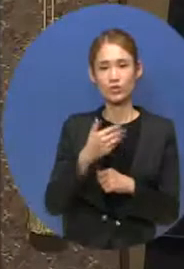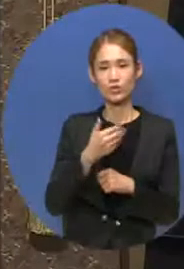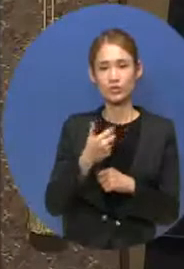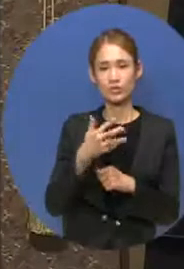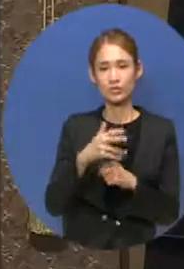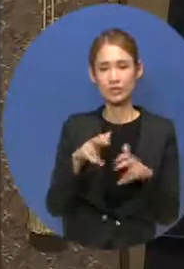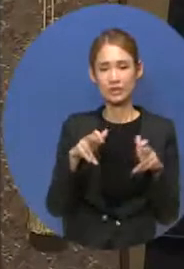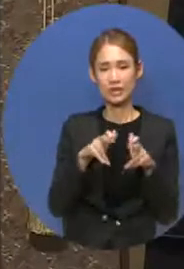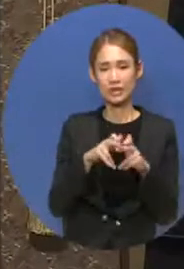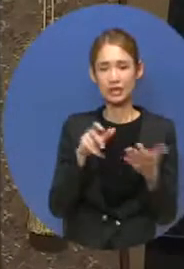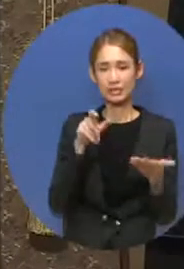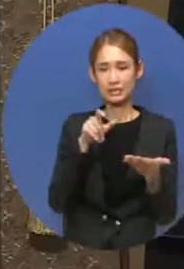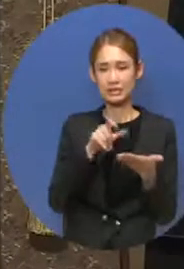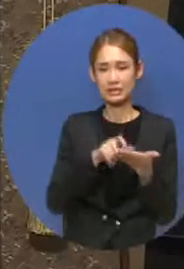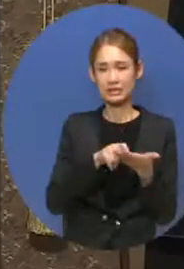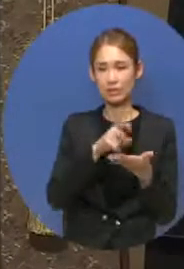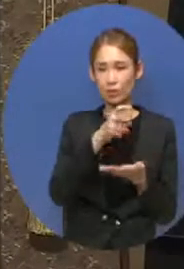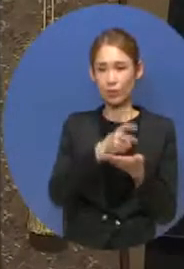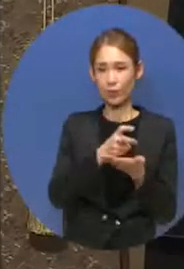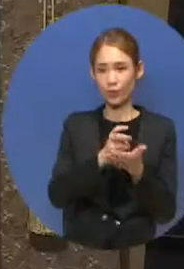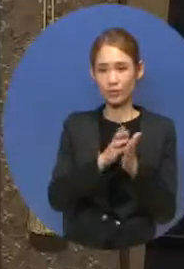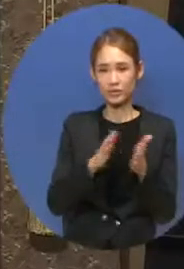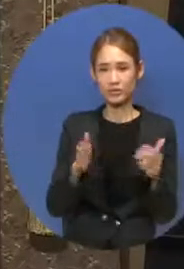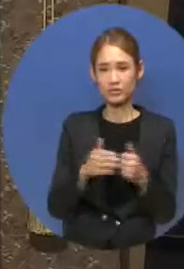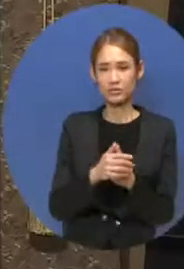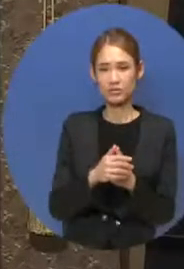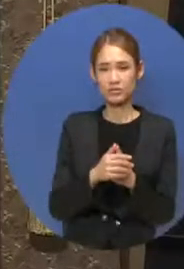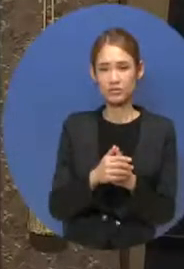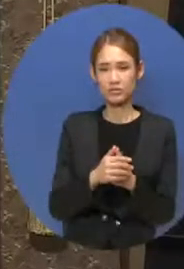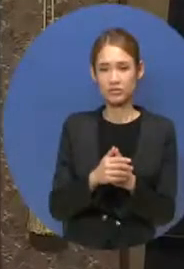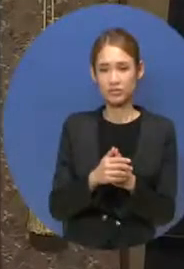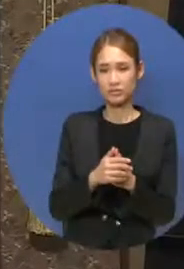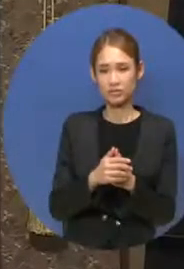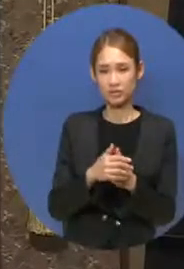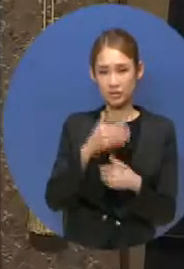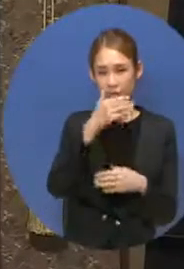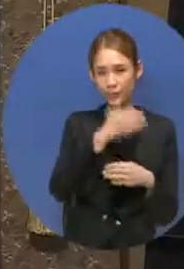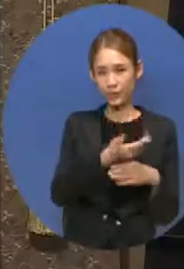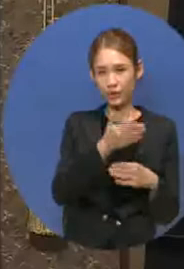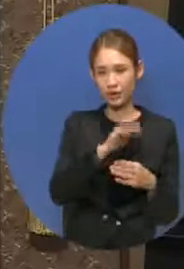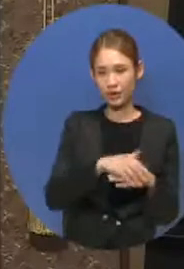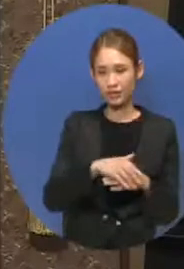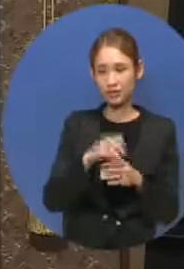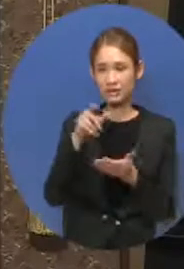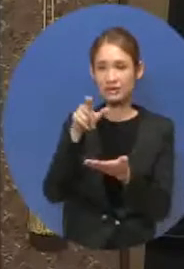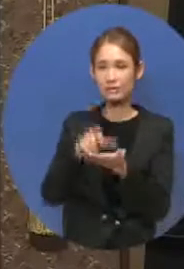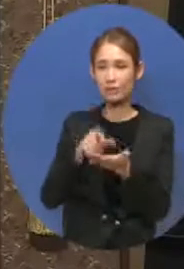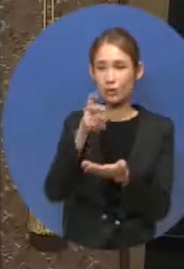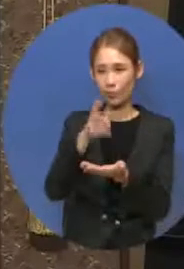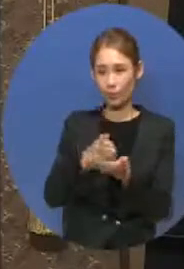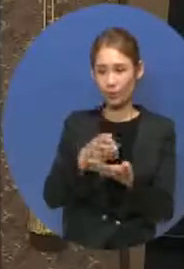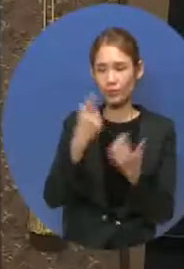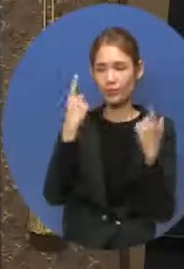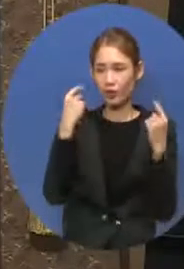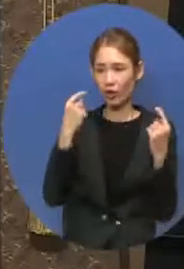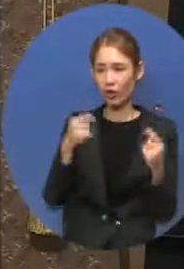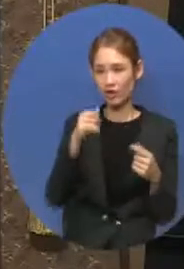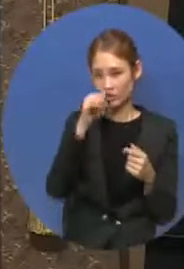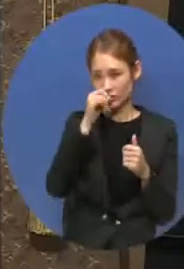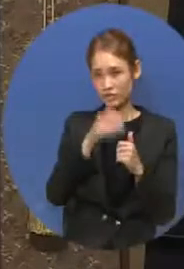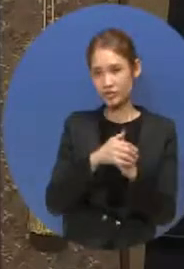장애인 등록제도가 실시되어지고 우리나라에 지금 전급제도는 폐지됐지만 등록제도는 있잖아요. 예. 그래서